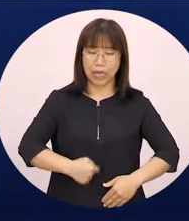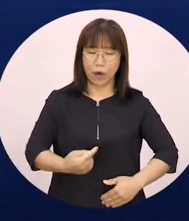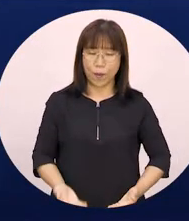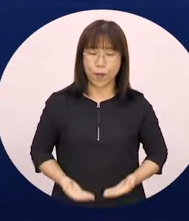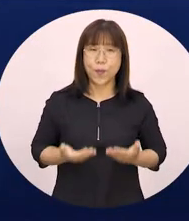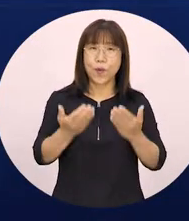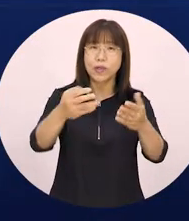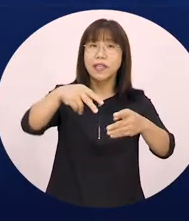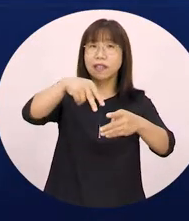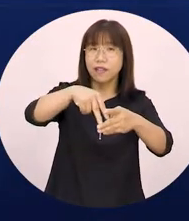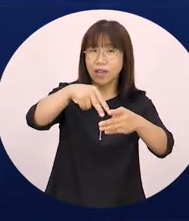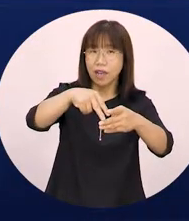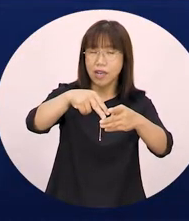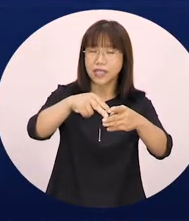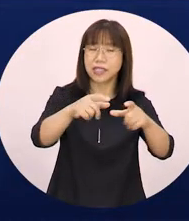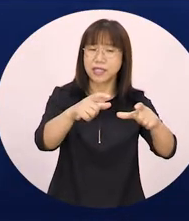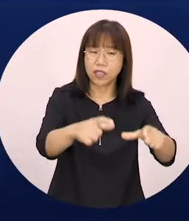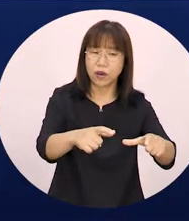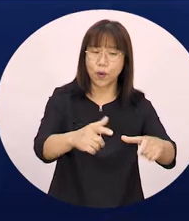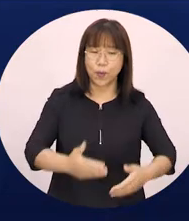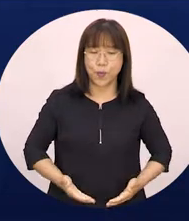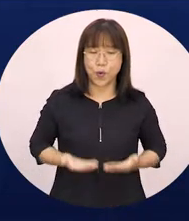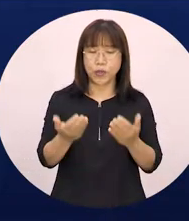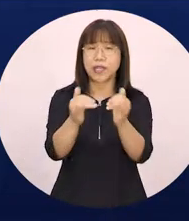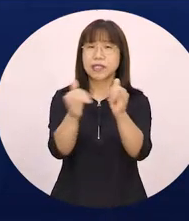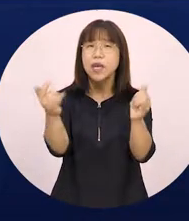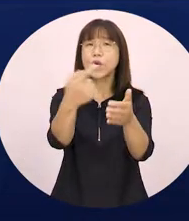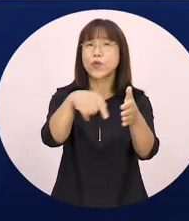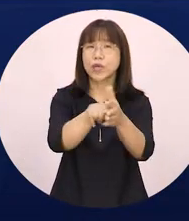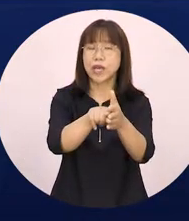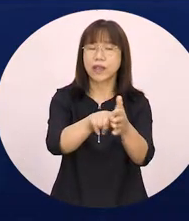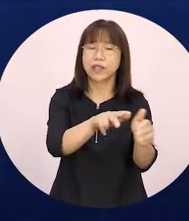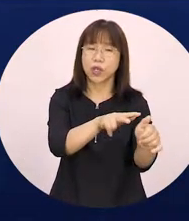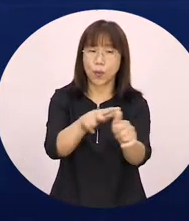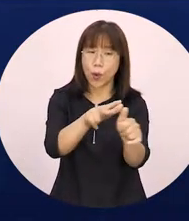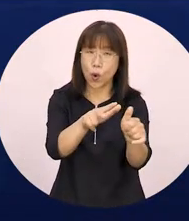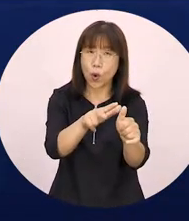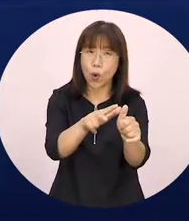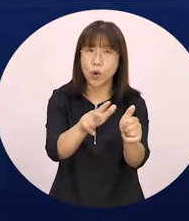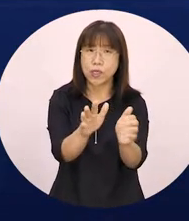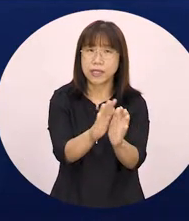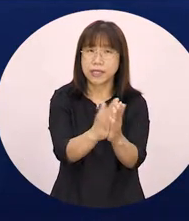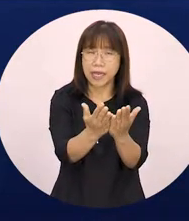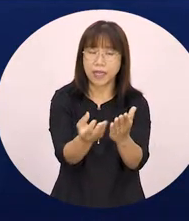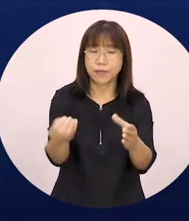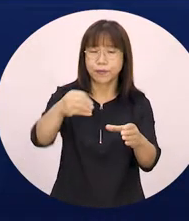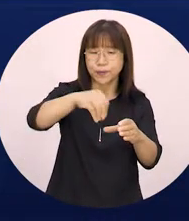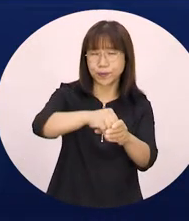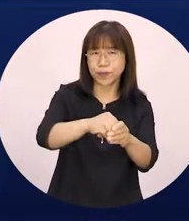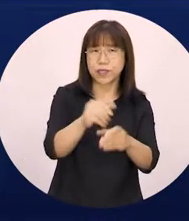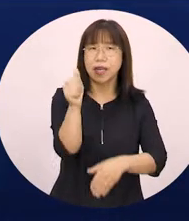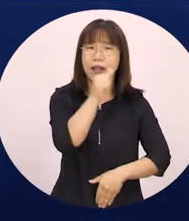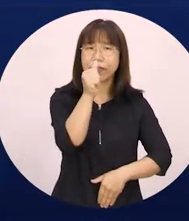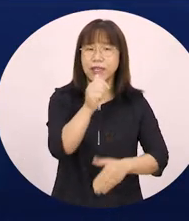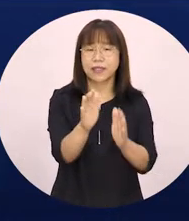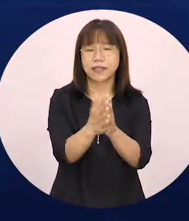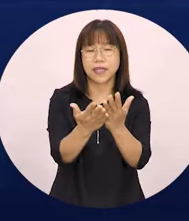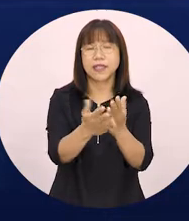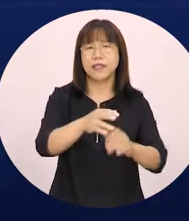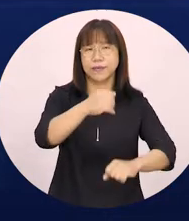강서구 자원봉사센터에서 지역 내 자원봉사자들에게 필요한 정보를 담은 강서랑 봉사랑